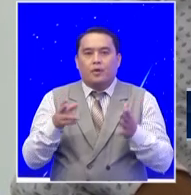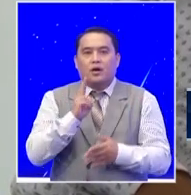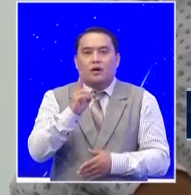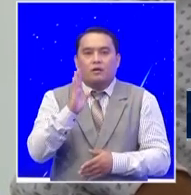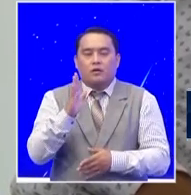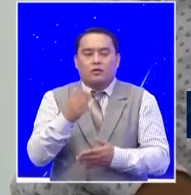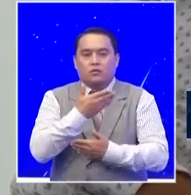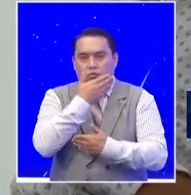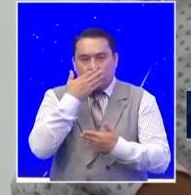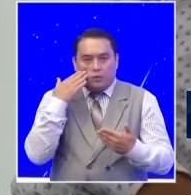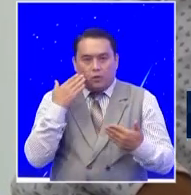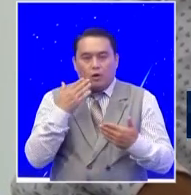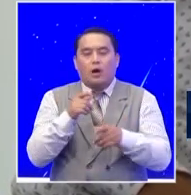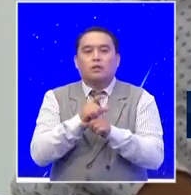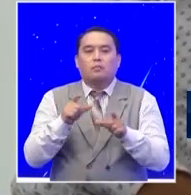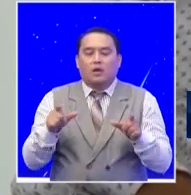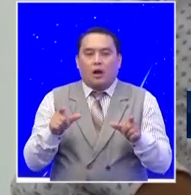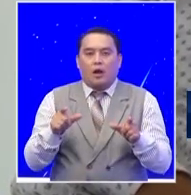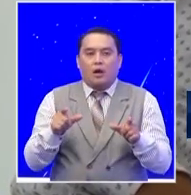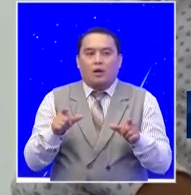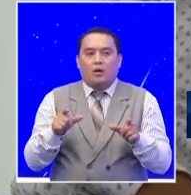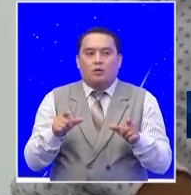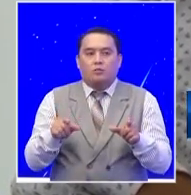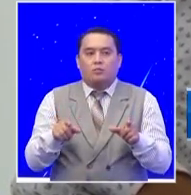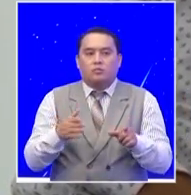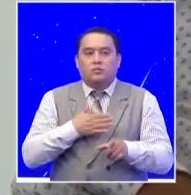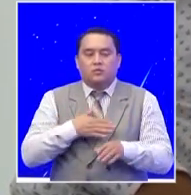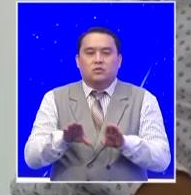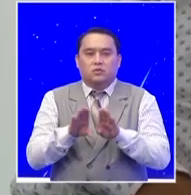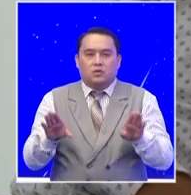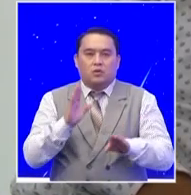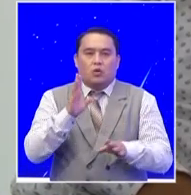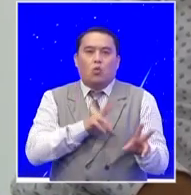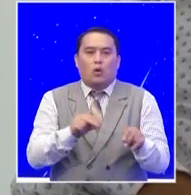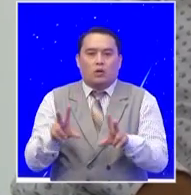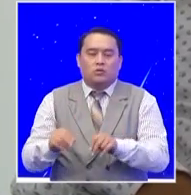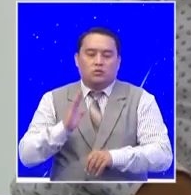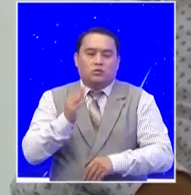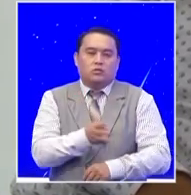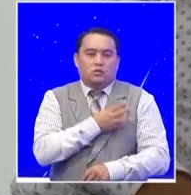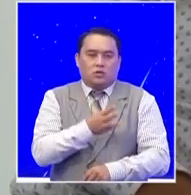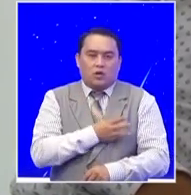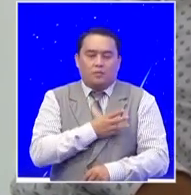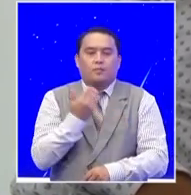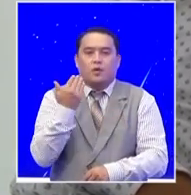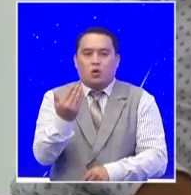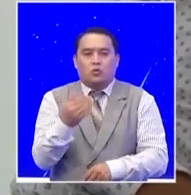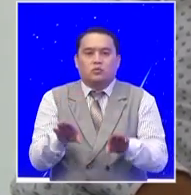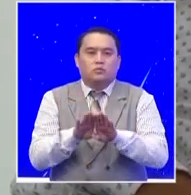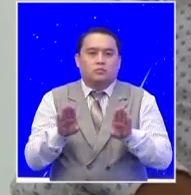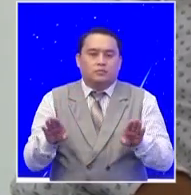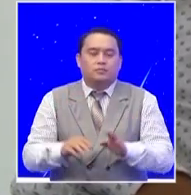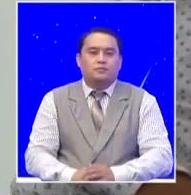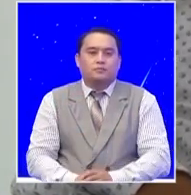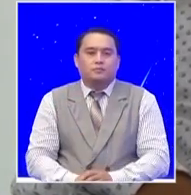жүрген азаматтарға, азаматшаларға біздің жолымыз берсін, оларға да осында біз сияқты